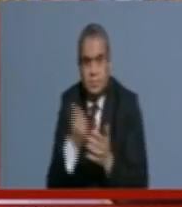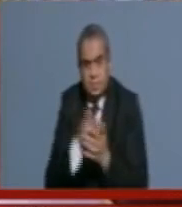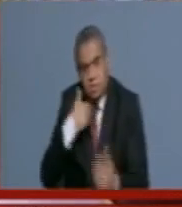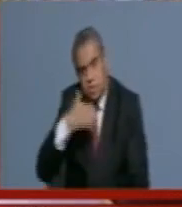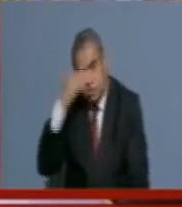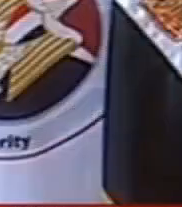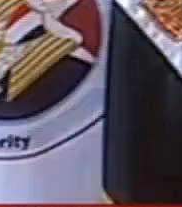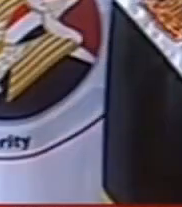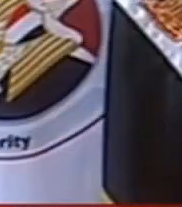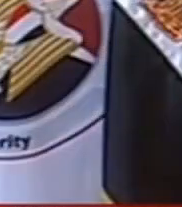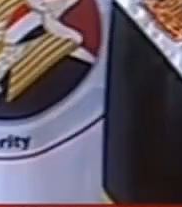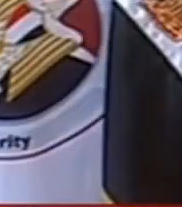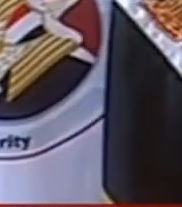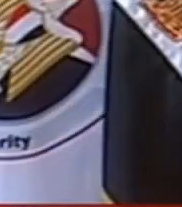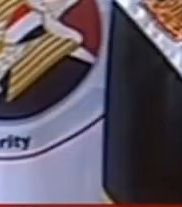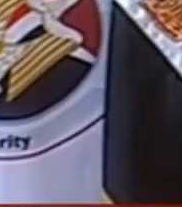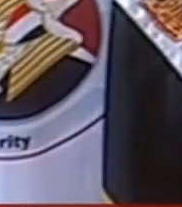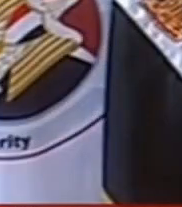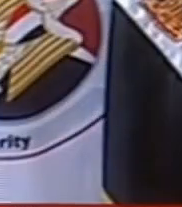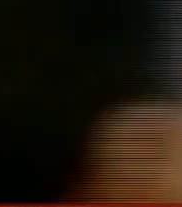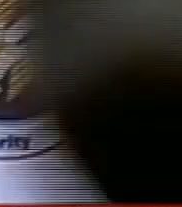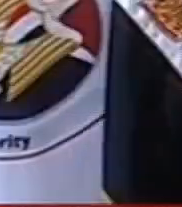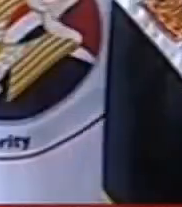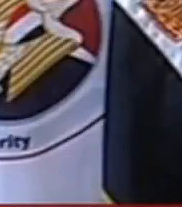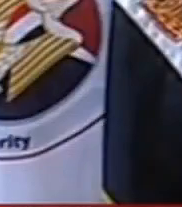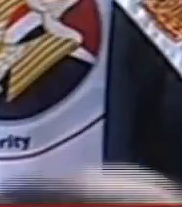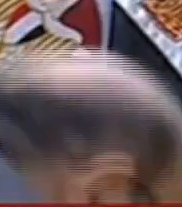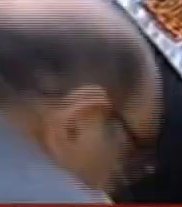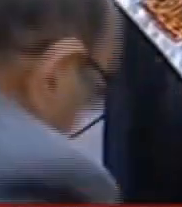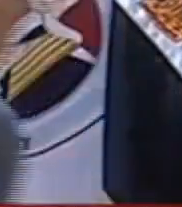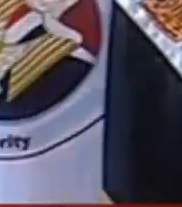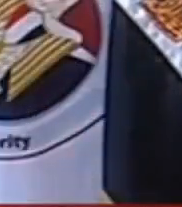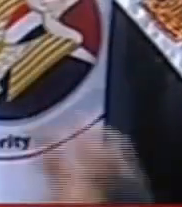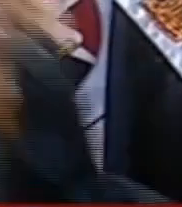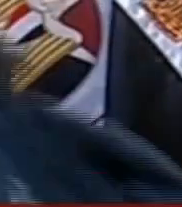جدا واسف للاطاله، ويا رب اكون يعني قفينا. شكرا جزيلا.